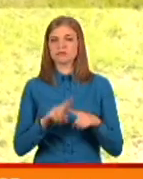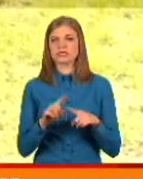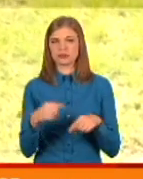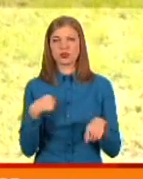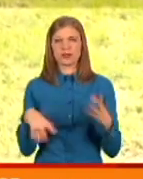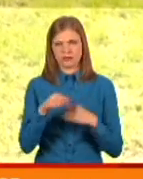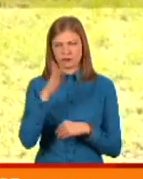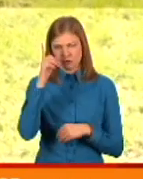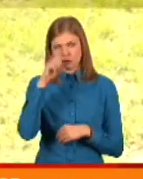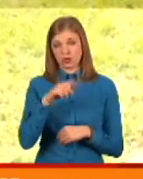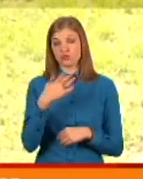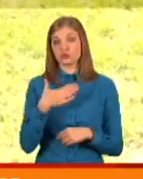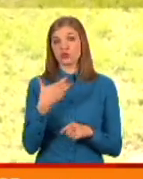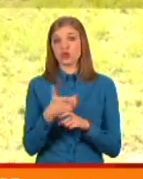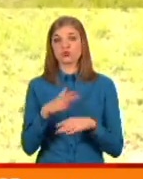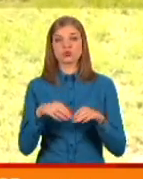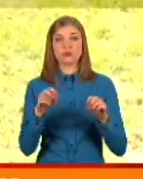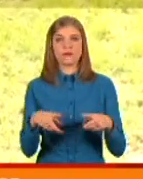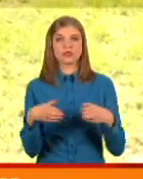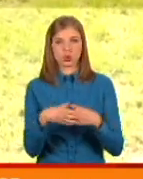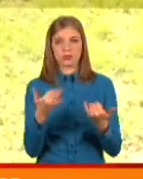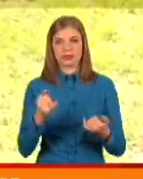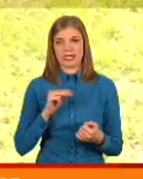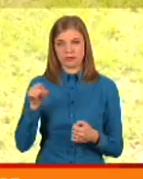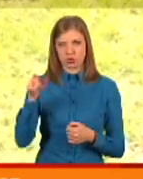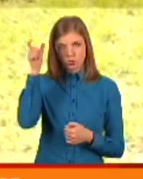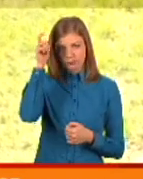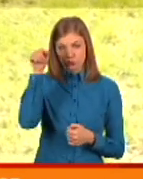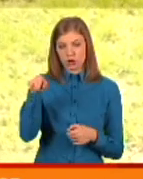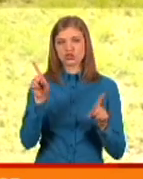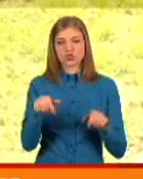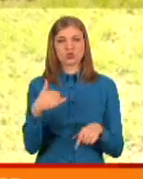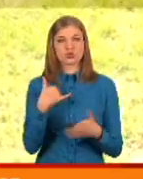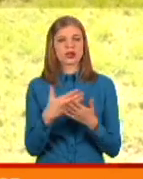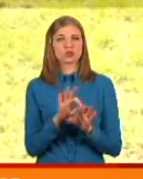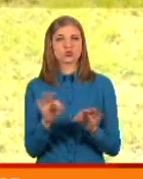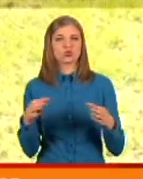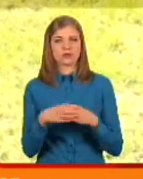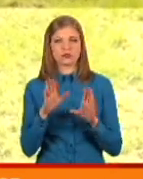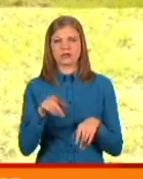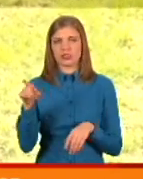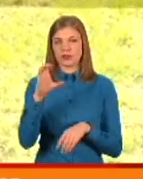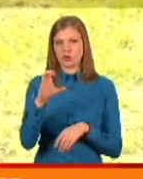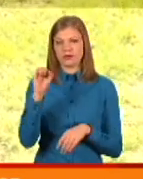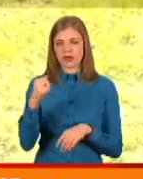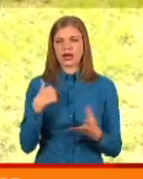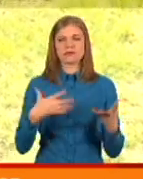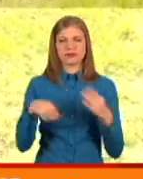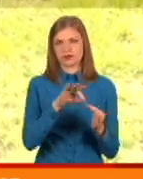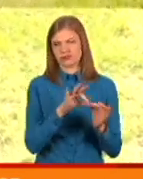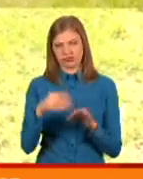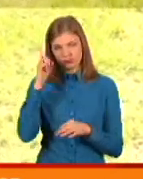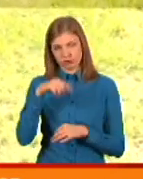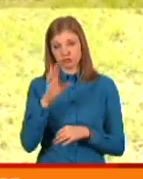Незабаром я все буду знати, адже наша дуже професійна група нині працює в Туреччині. Також у нас є чудова група в Саудівській Аравії. Ми все